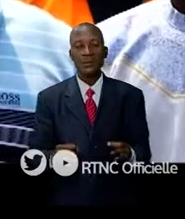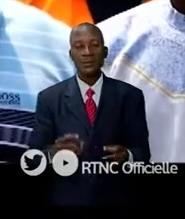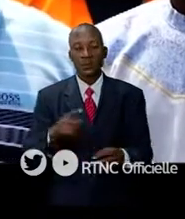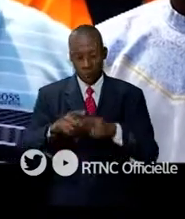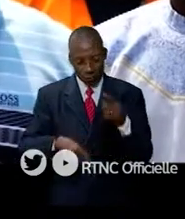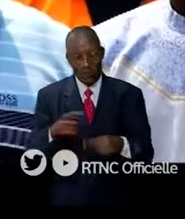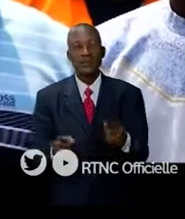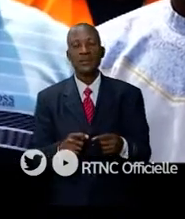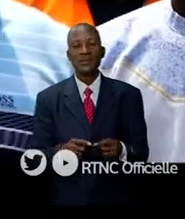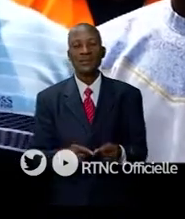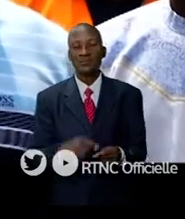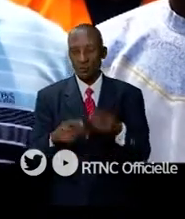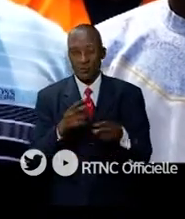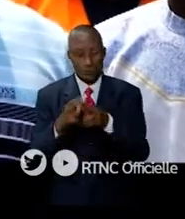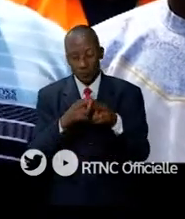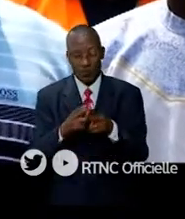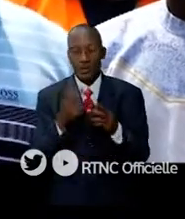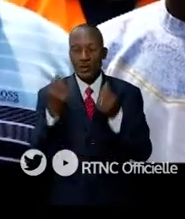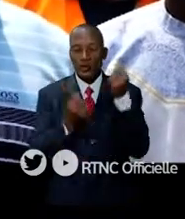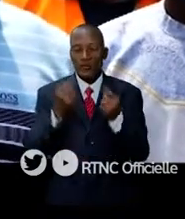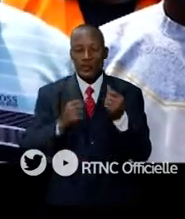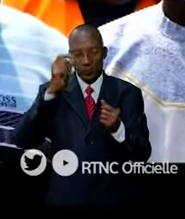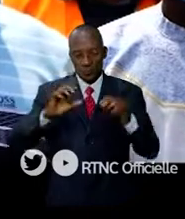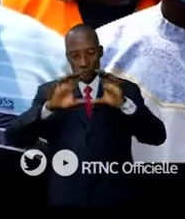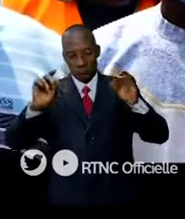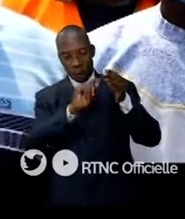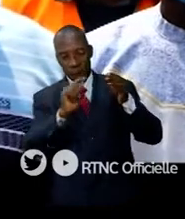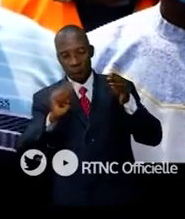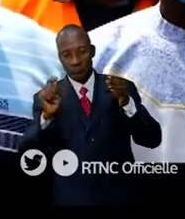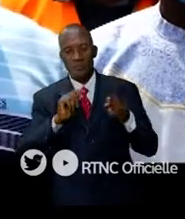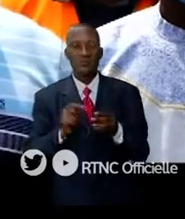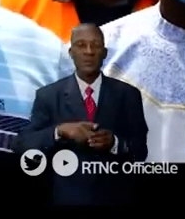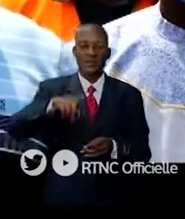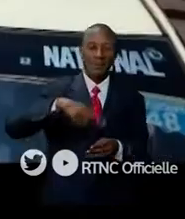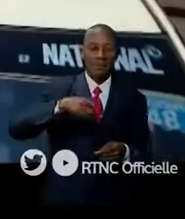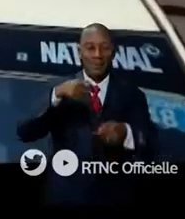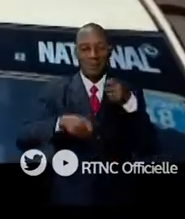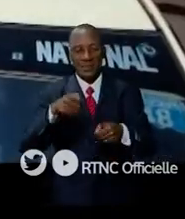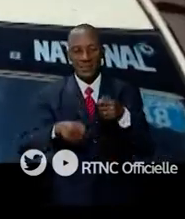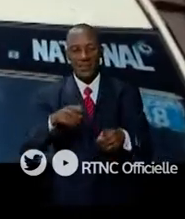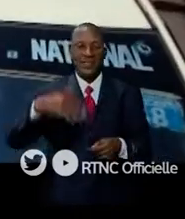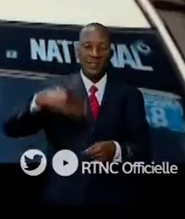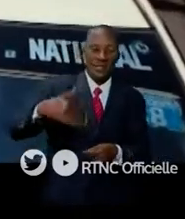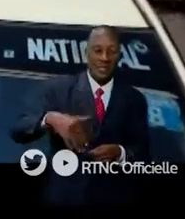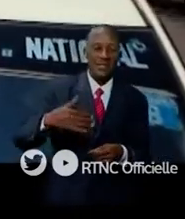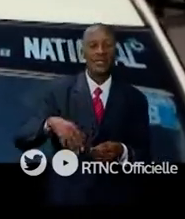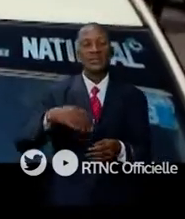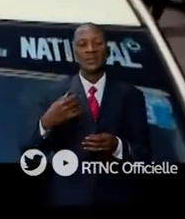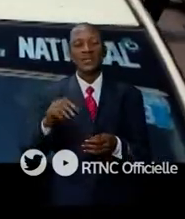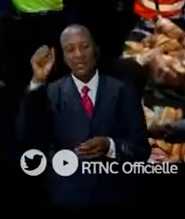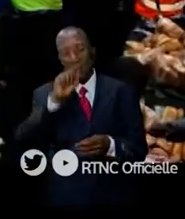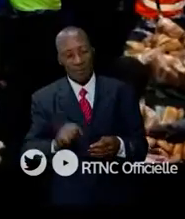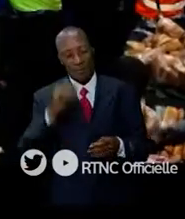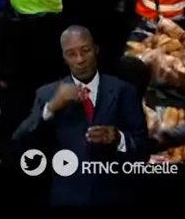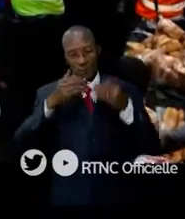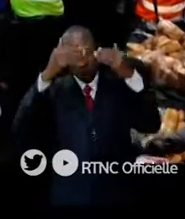et on va suivre ça jusqu'à la fin de la semaine, parce qu'à partir de lundi, ça sera l'application de la sanction. Nous avons eu l'autorisation du général